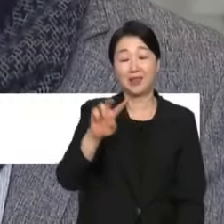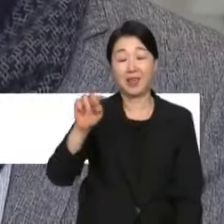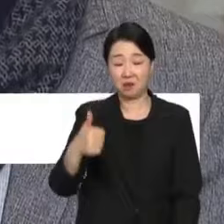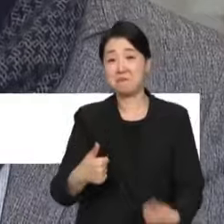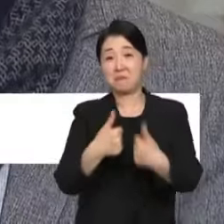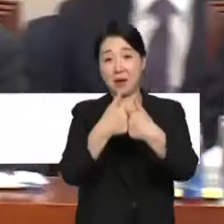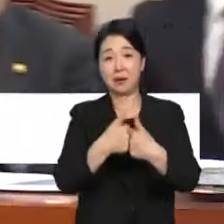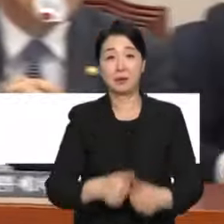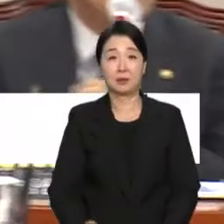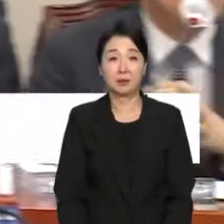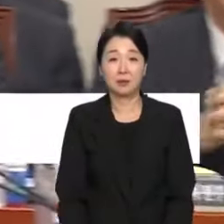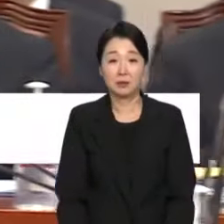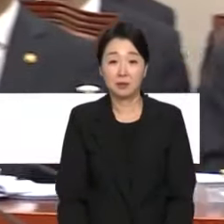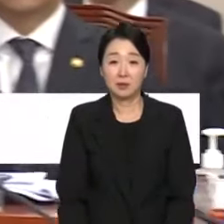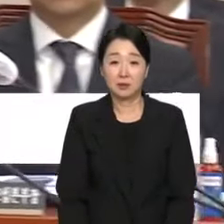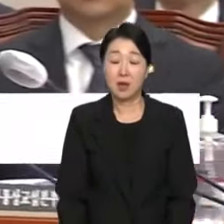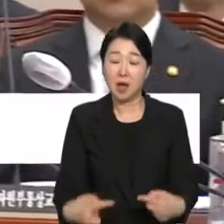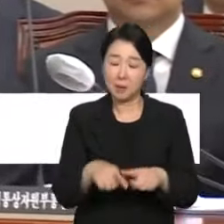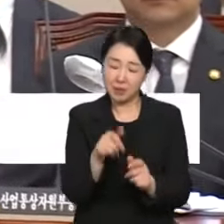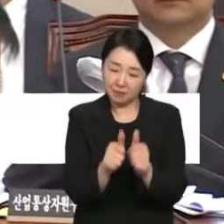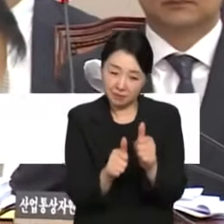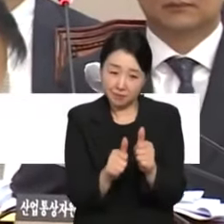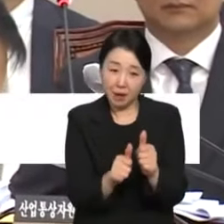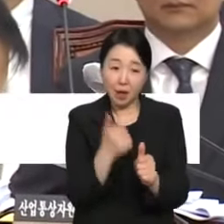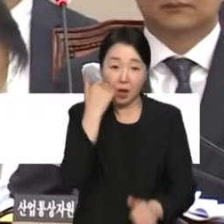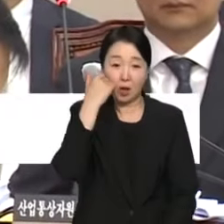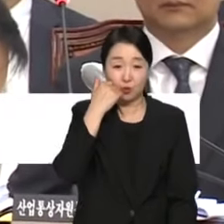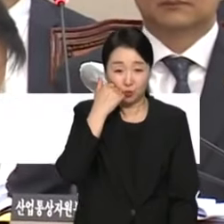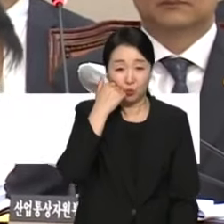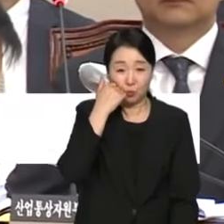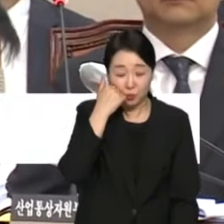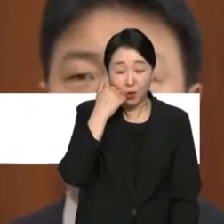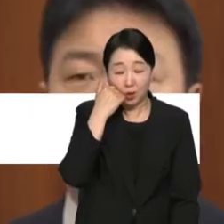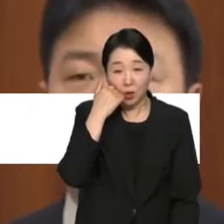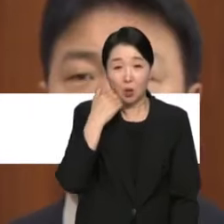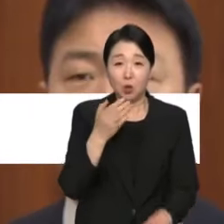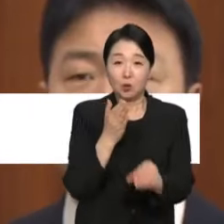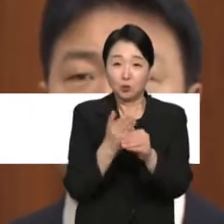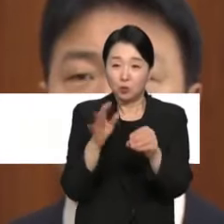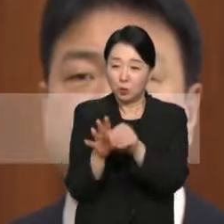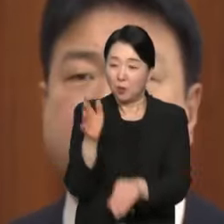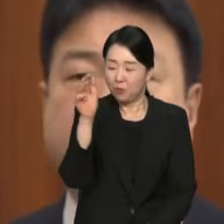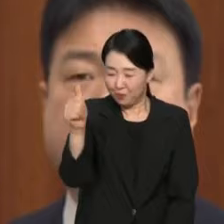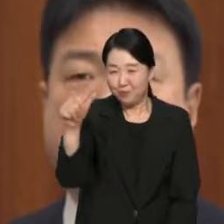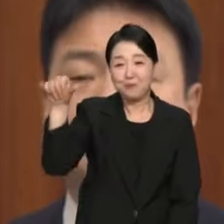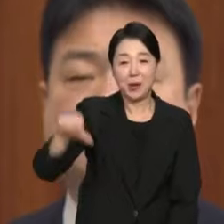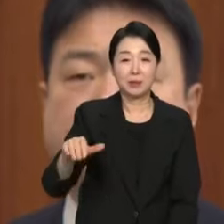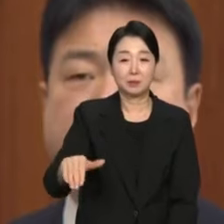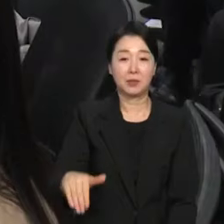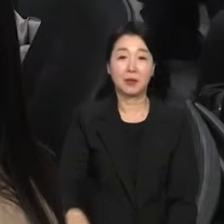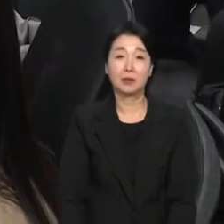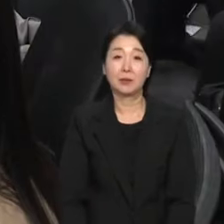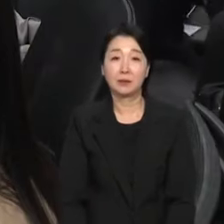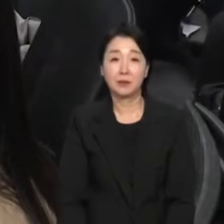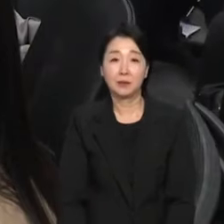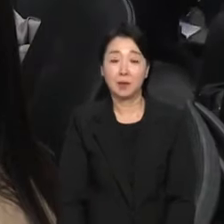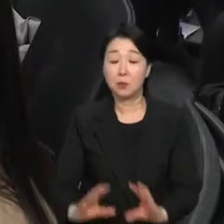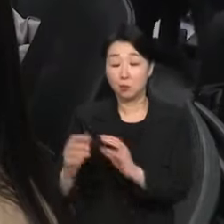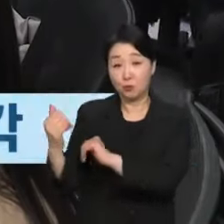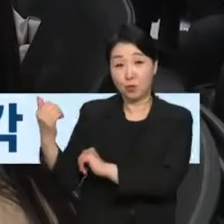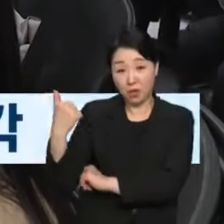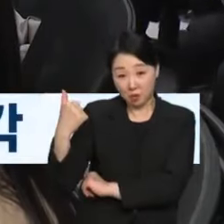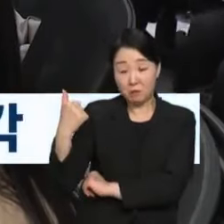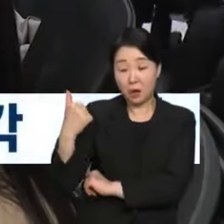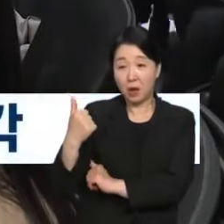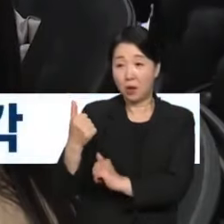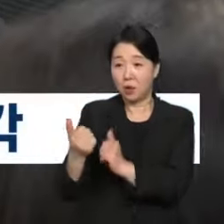맞붙습니다. 같이 경쟁했던 이영전 중소벤처기업부 장관은 고배를 마셨습니다. 한편 국민의힘